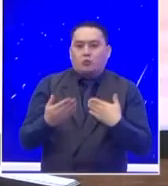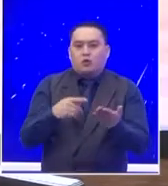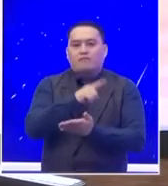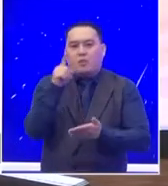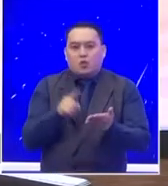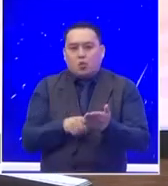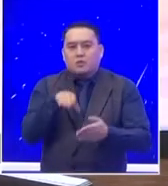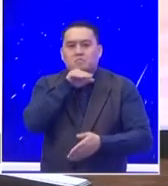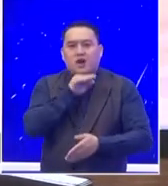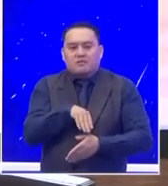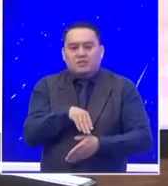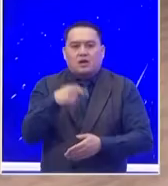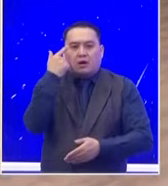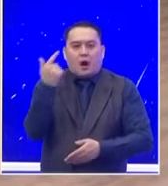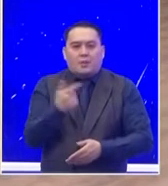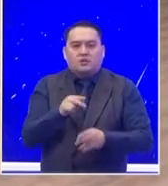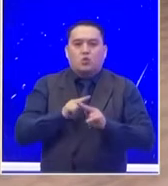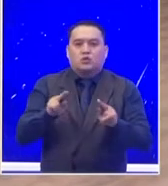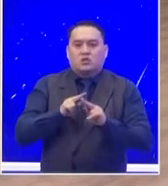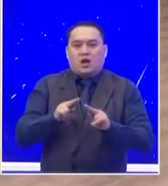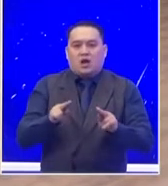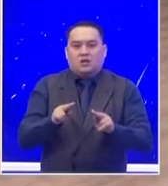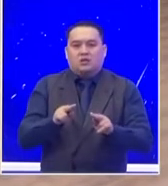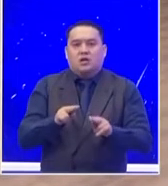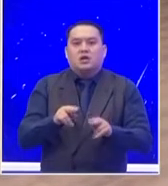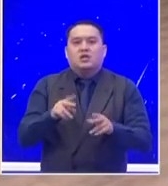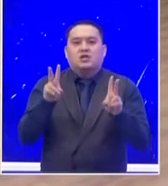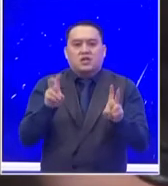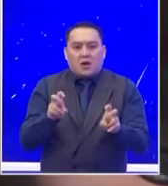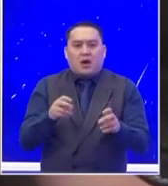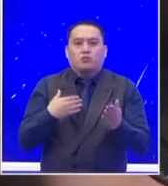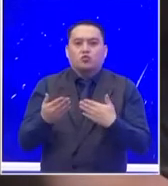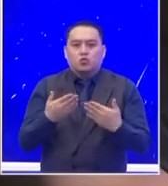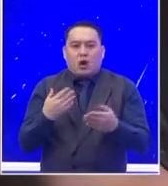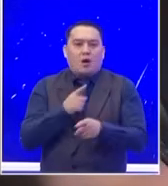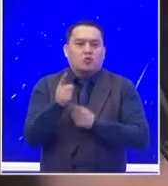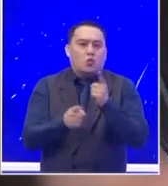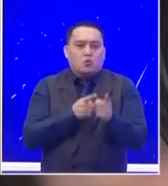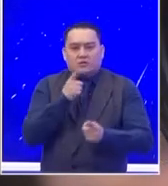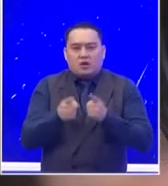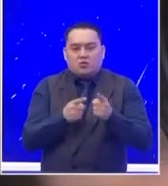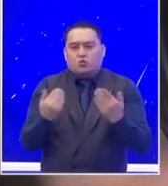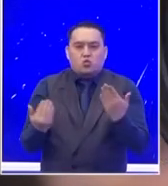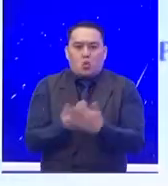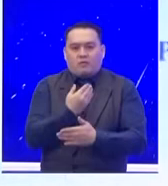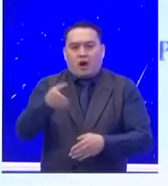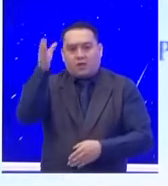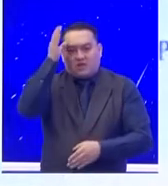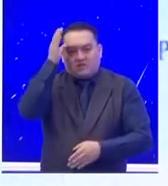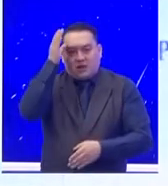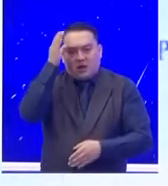Обсудили вопросы профессиональной компетенции преподавателей. Также были затронуты темы обновленного содержания современного